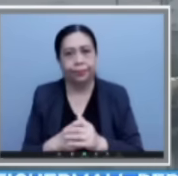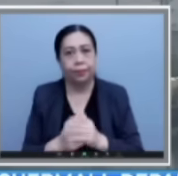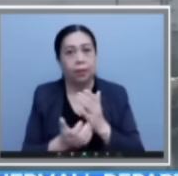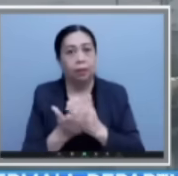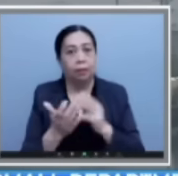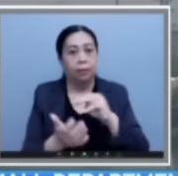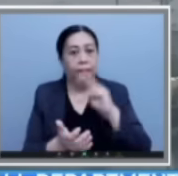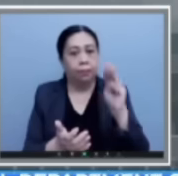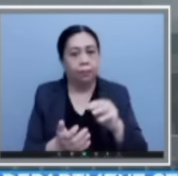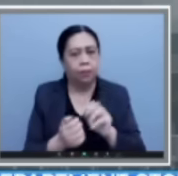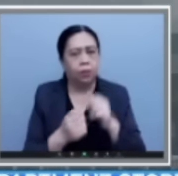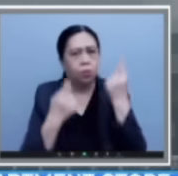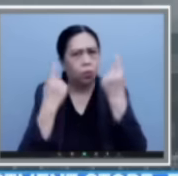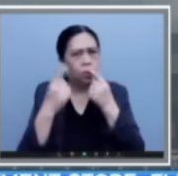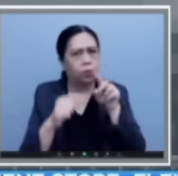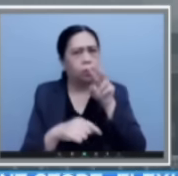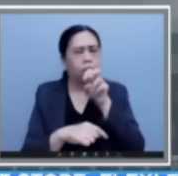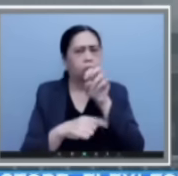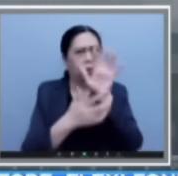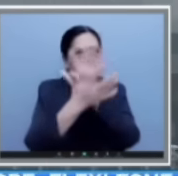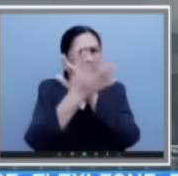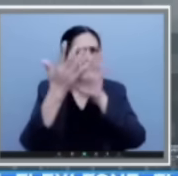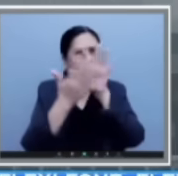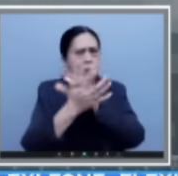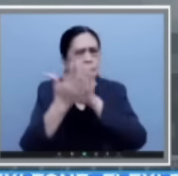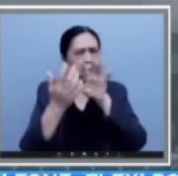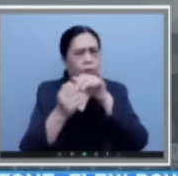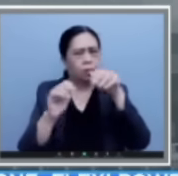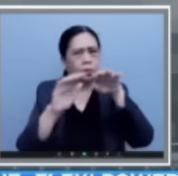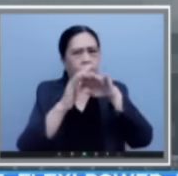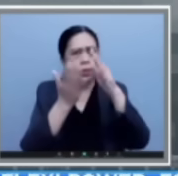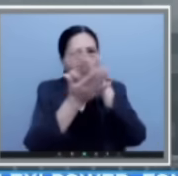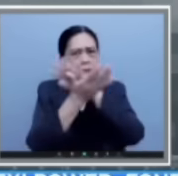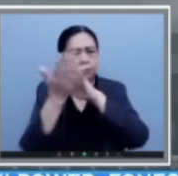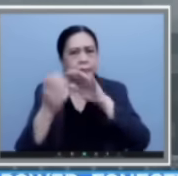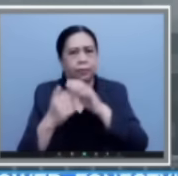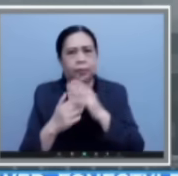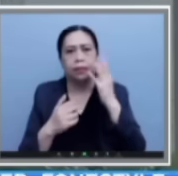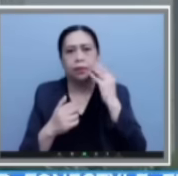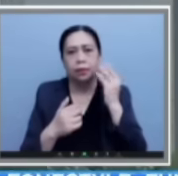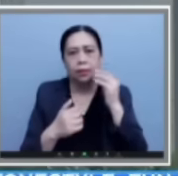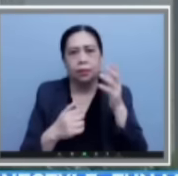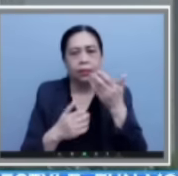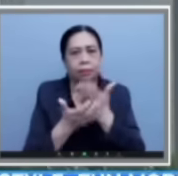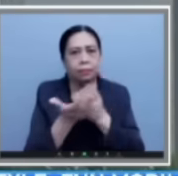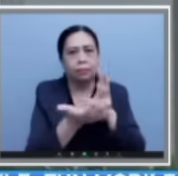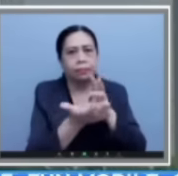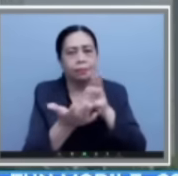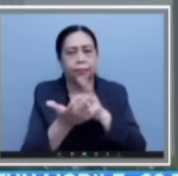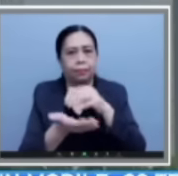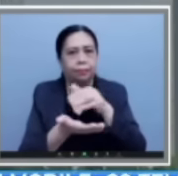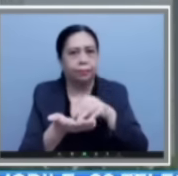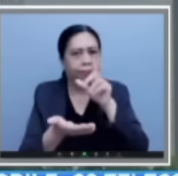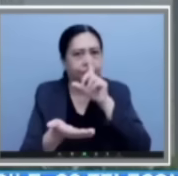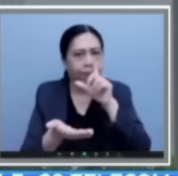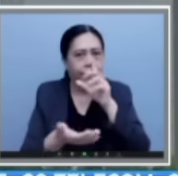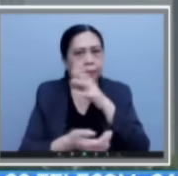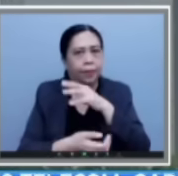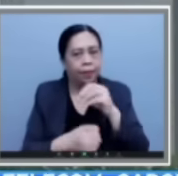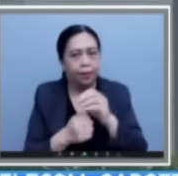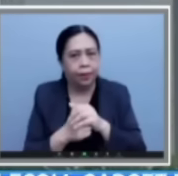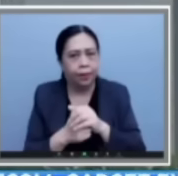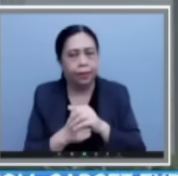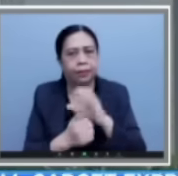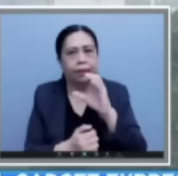naman nangamba ng makitang balot sa usok ang kalangitan naranasan dinin ito sa ilang bahagi ng Central Luzon at sa calabar